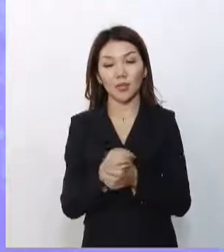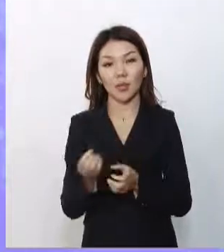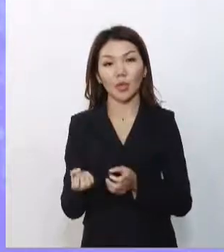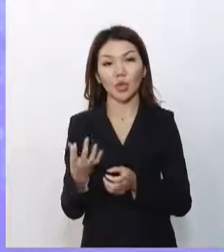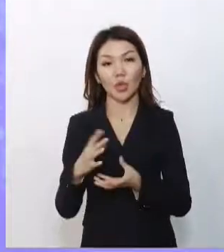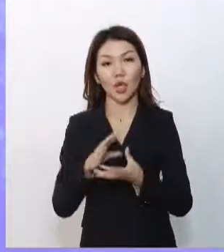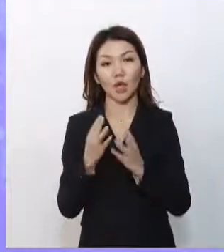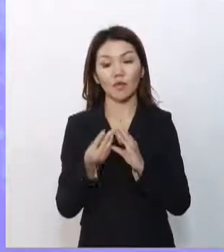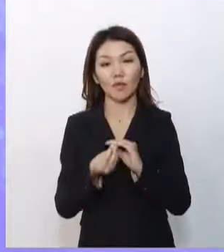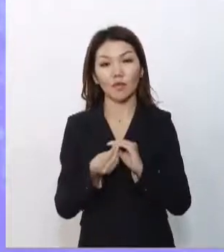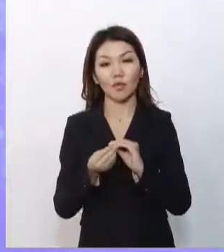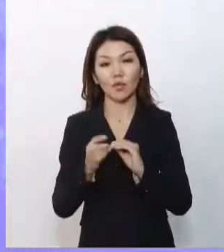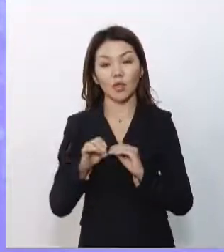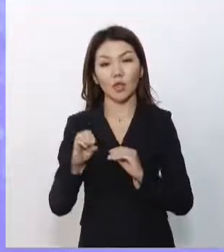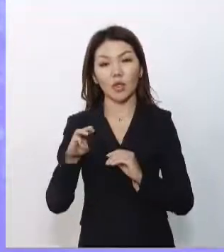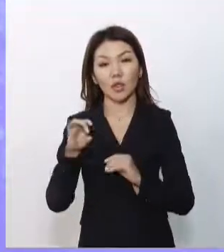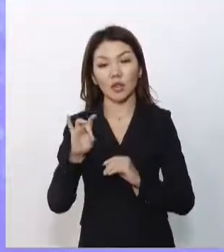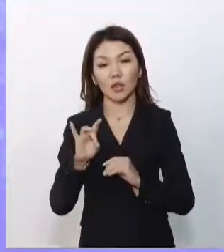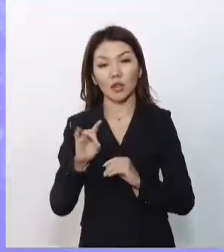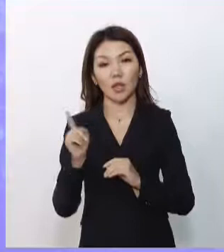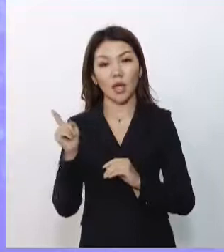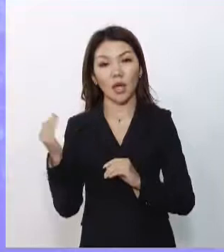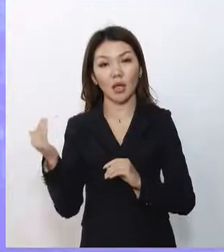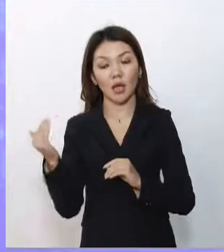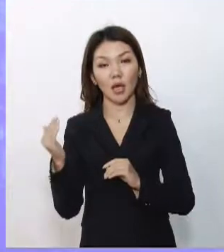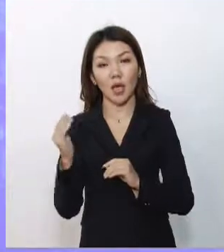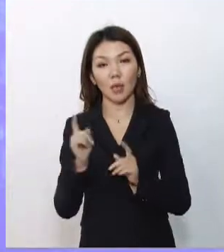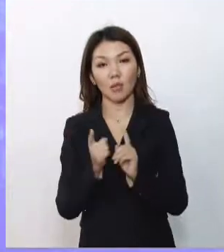сколько всего страниц она перевела?